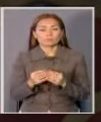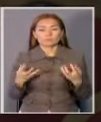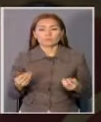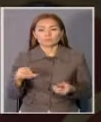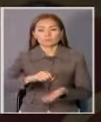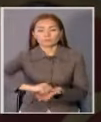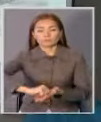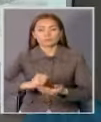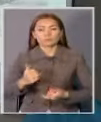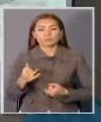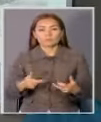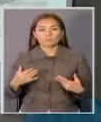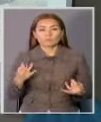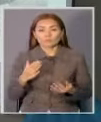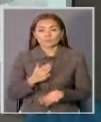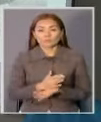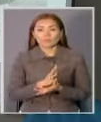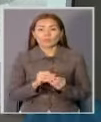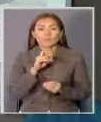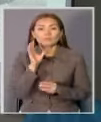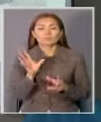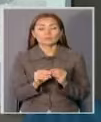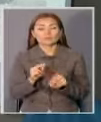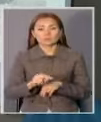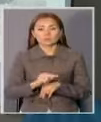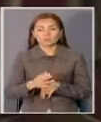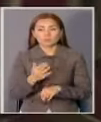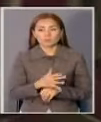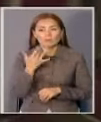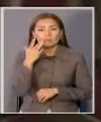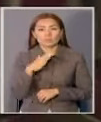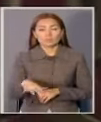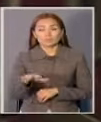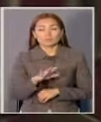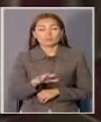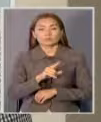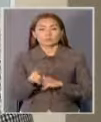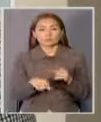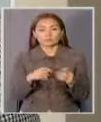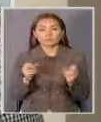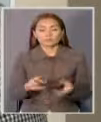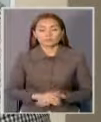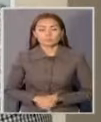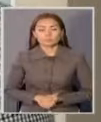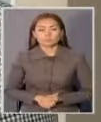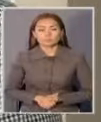того, участники провели онлайн-беседу со студентами, обучающимися в Америке, задавая им вопросы.